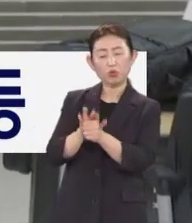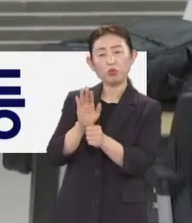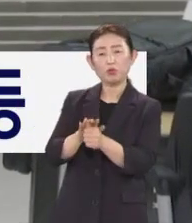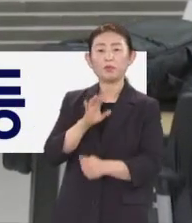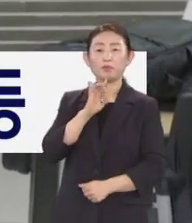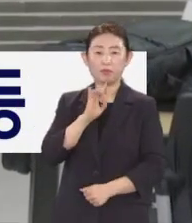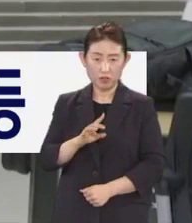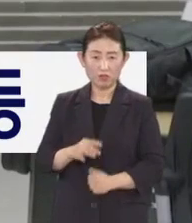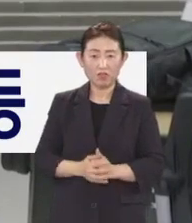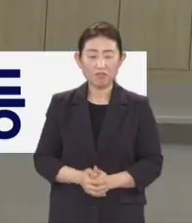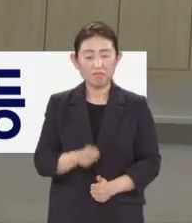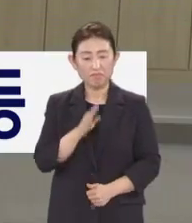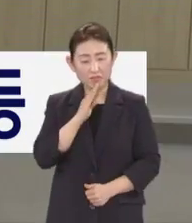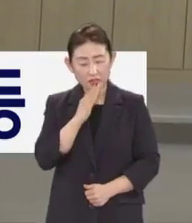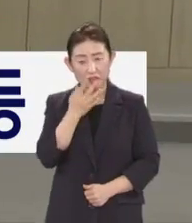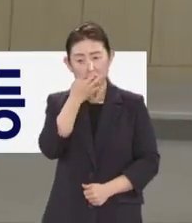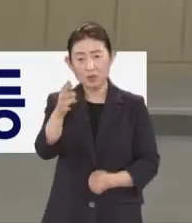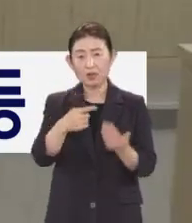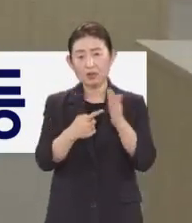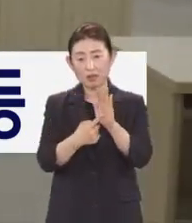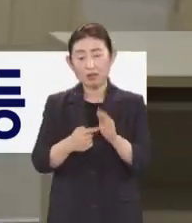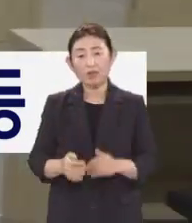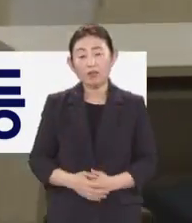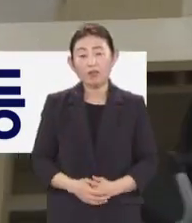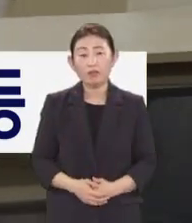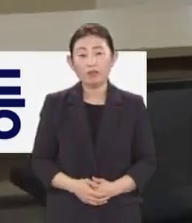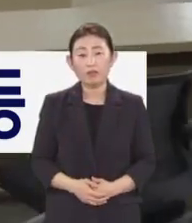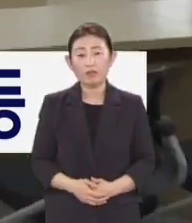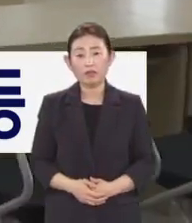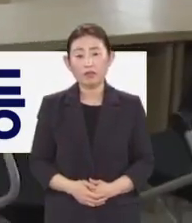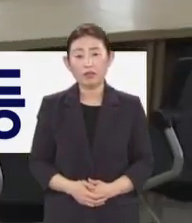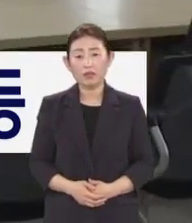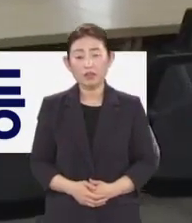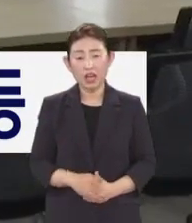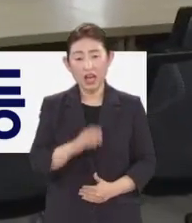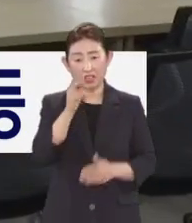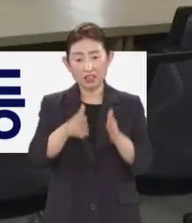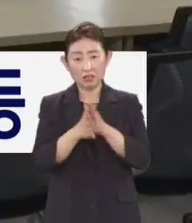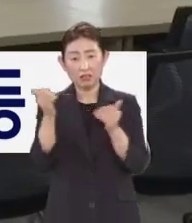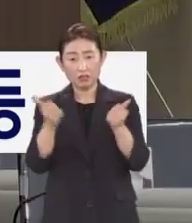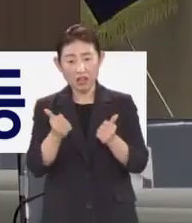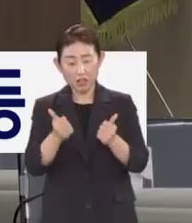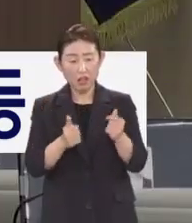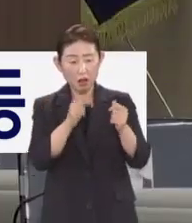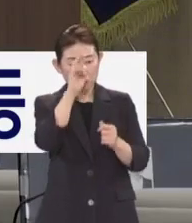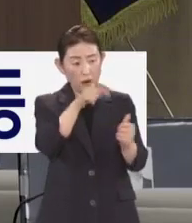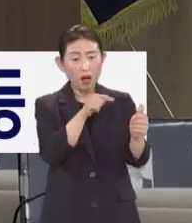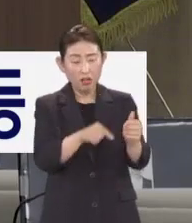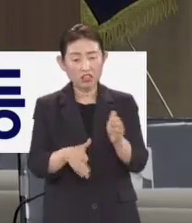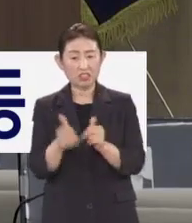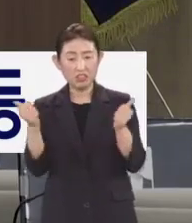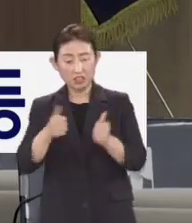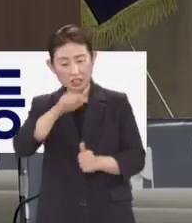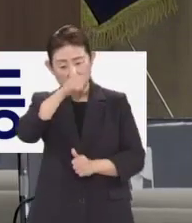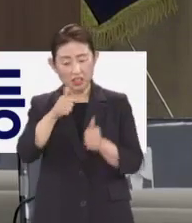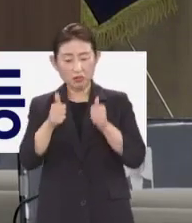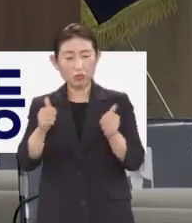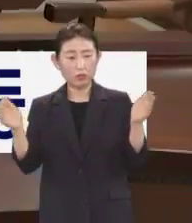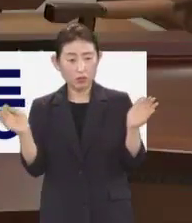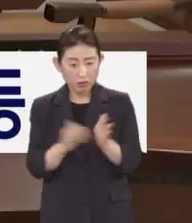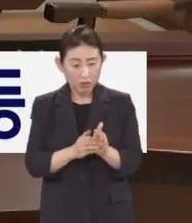차원으로 지원하는 것이 대원칙이라고 거듭 강조했습니다. 이에 대해 아산시의회는 박 시장이 시의회가 예산심의를